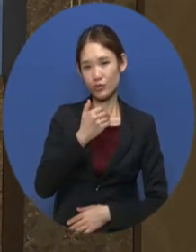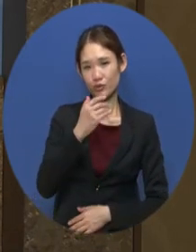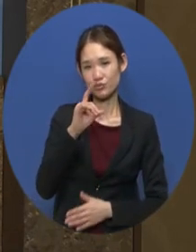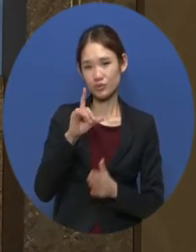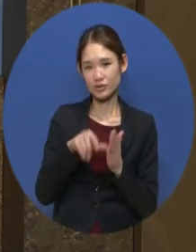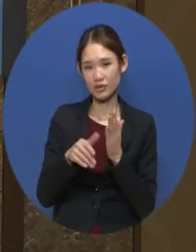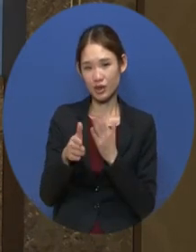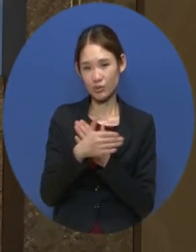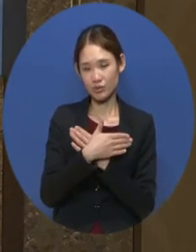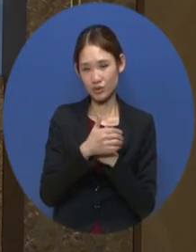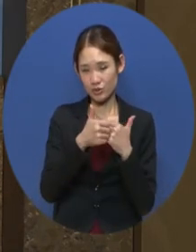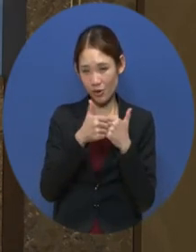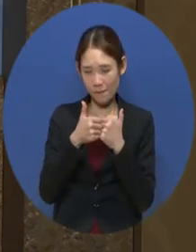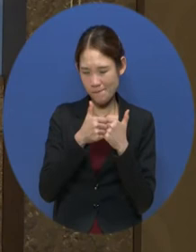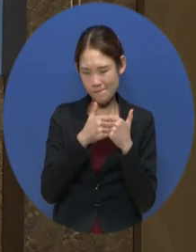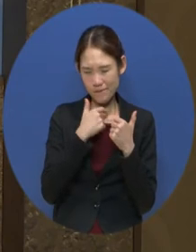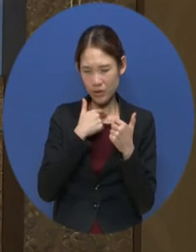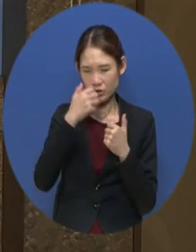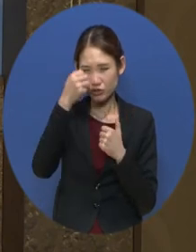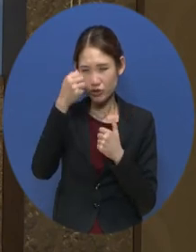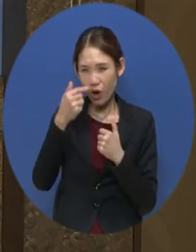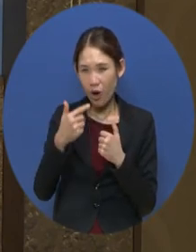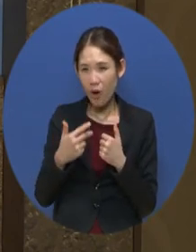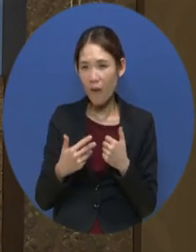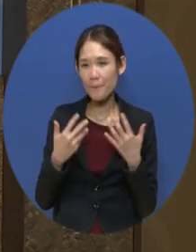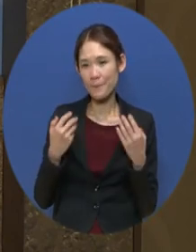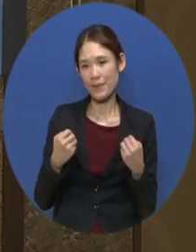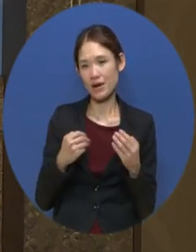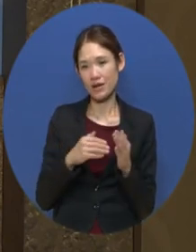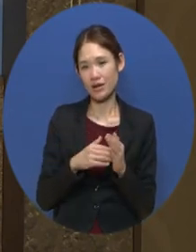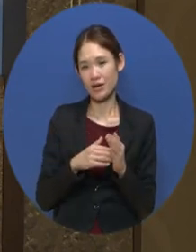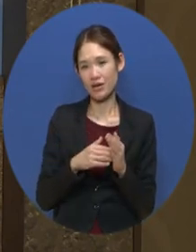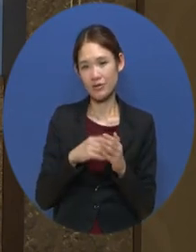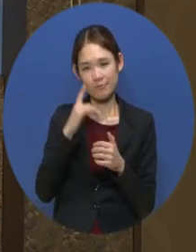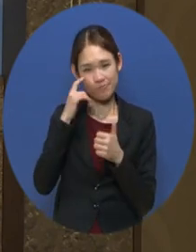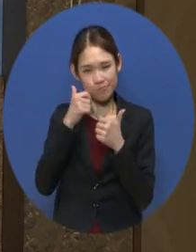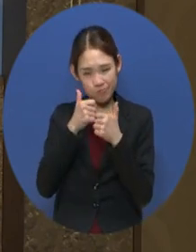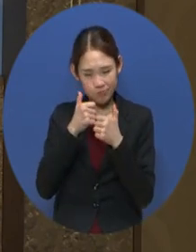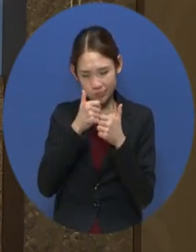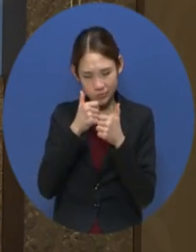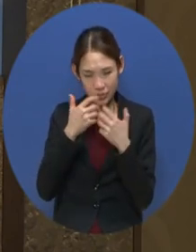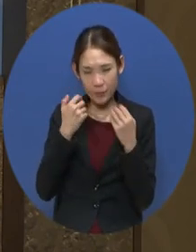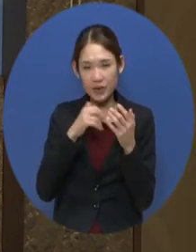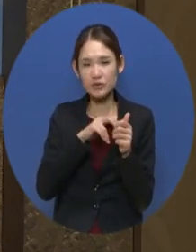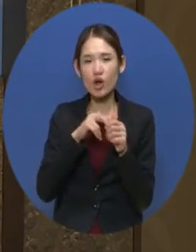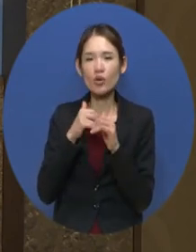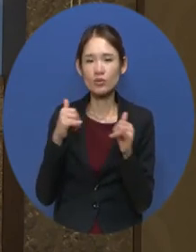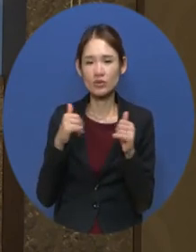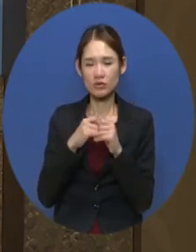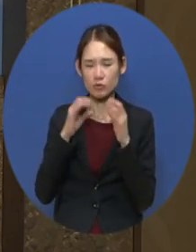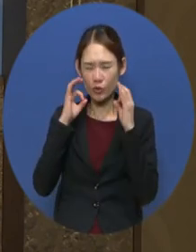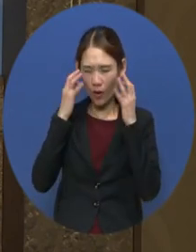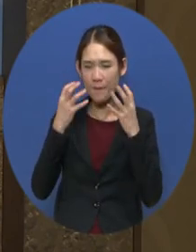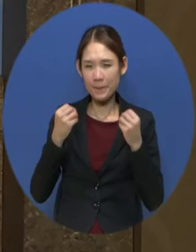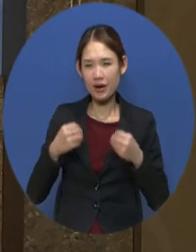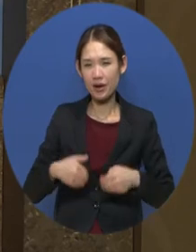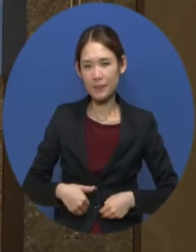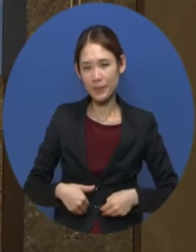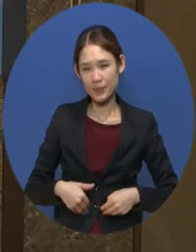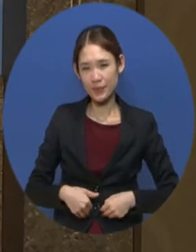90년대부터 이 논의도 해왔고 여기에 대해서 뭐이 머리 맞대고 얼마나 많은 전문가들이 노력을 많이